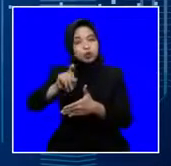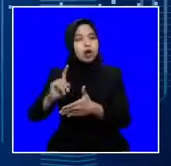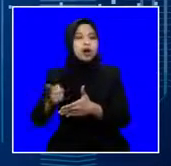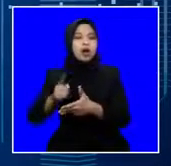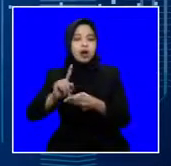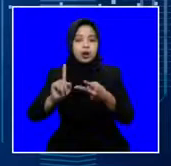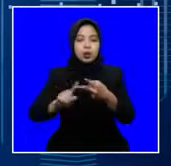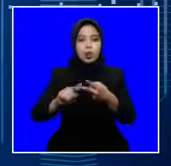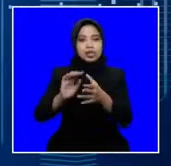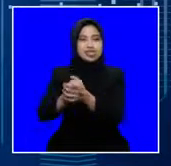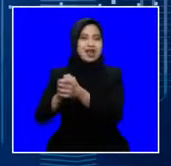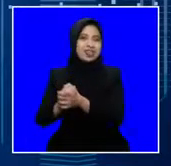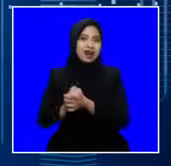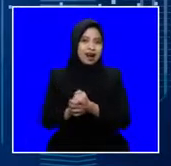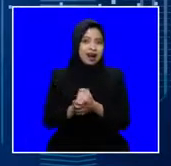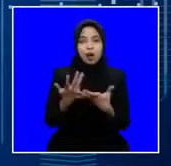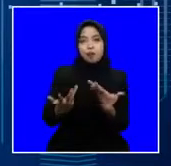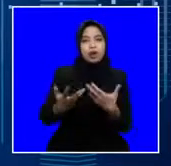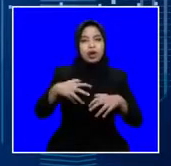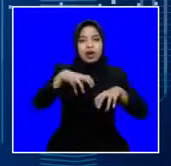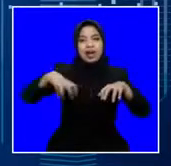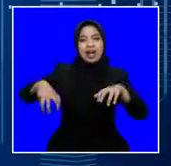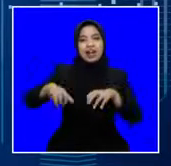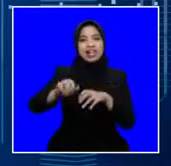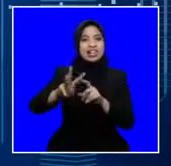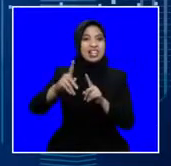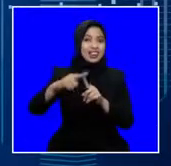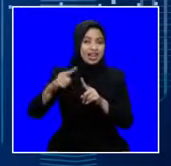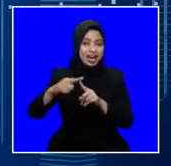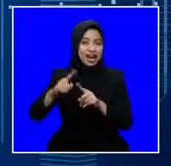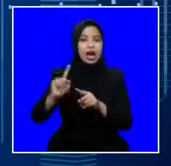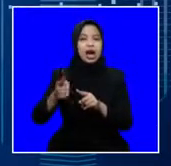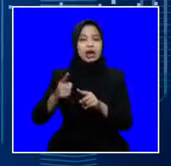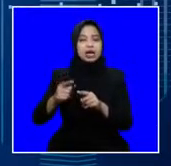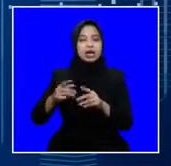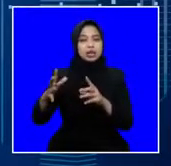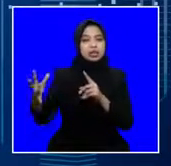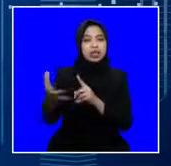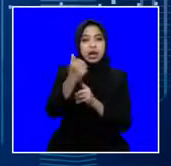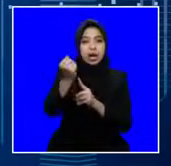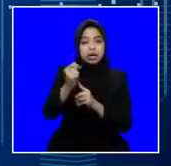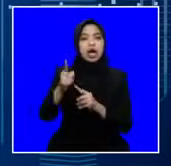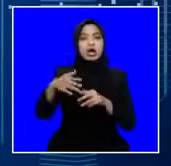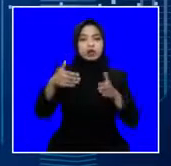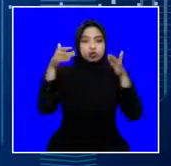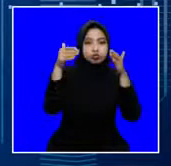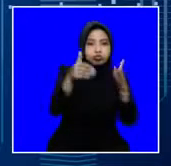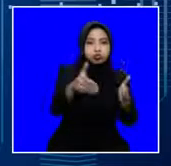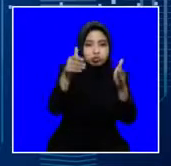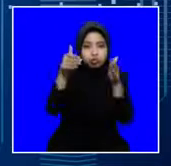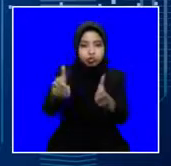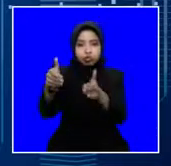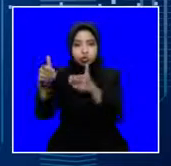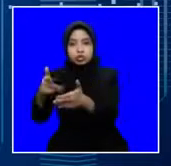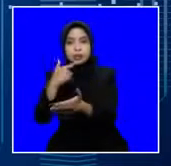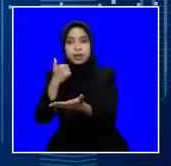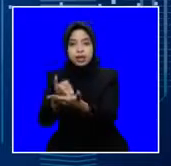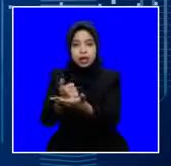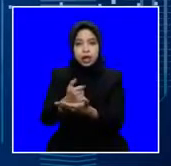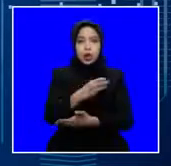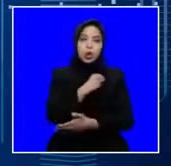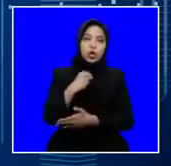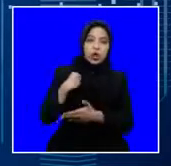yang prasejahtera, terutama untuk daerah-daerah 3T. Ada beasiswa yang targeted untuk beberapa sektor-sektor penting seperti